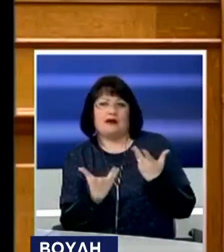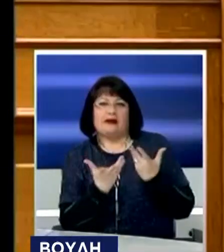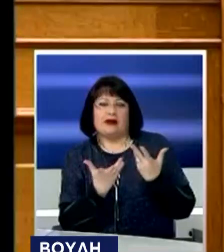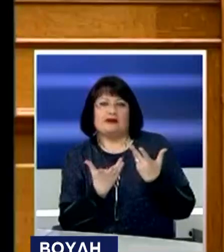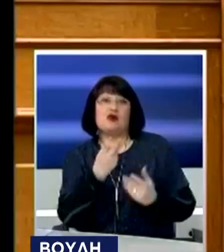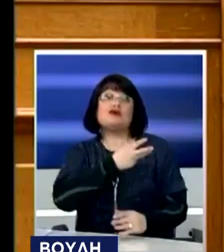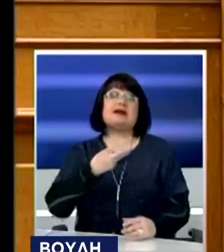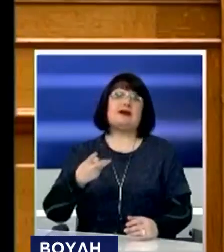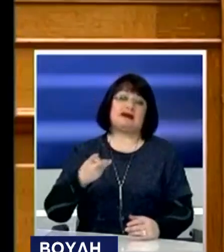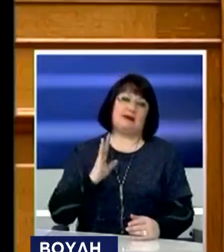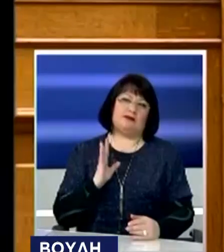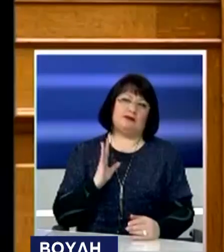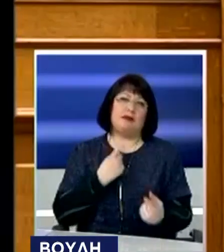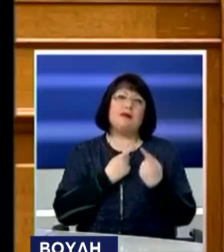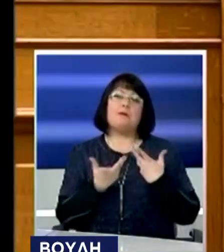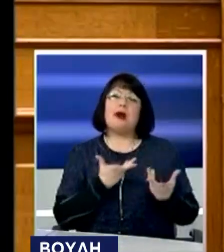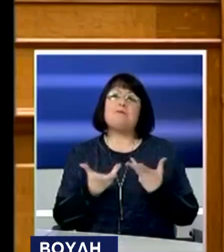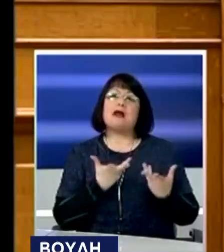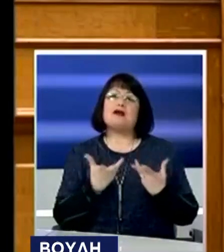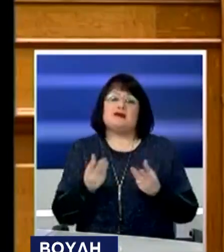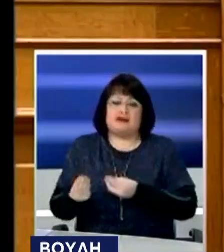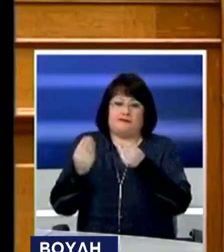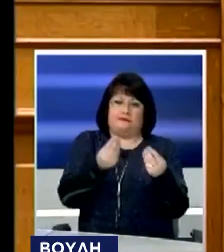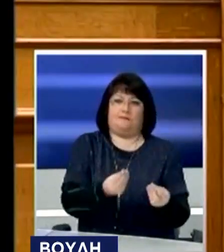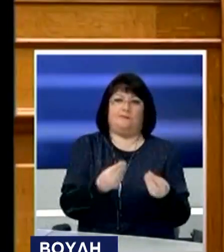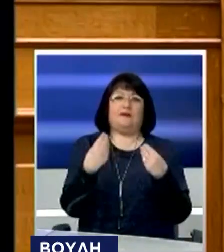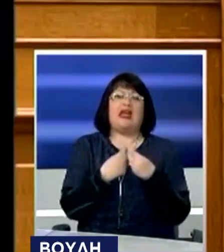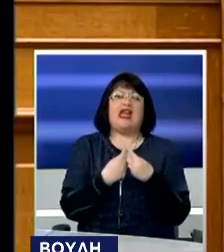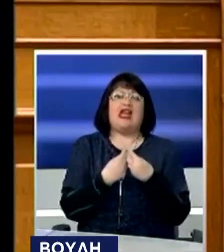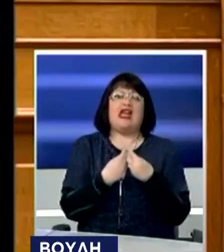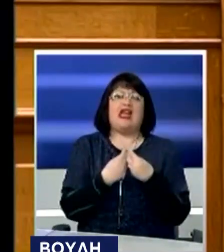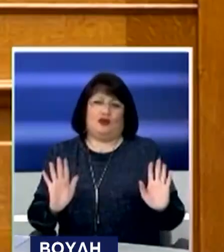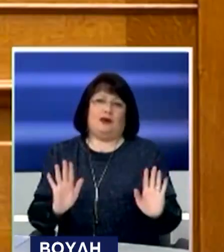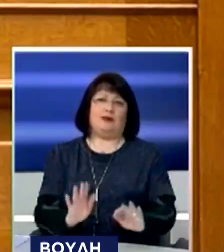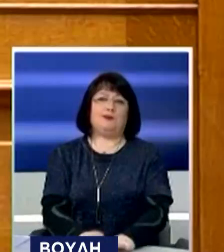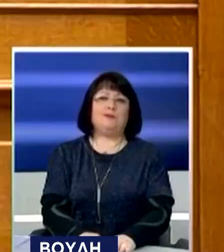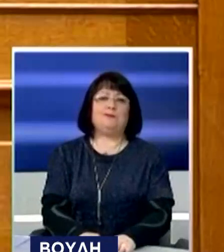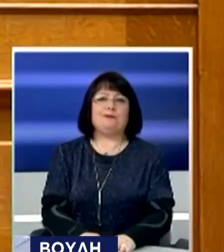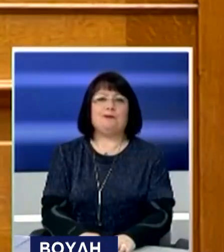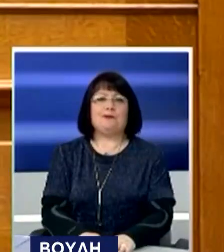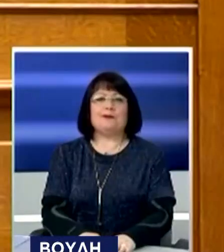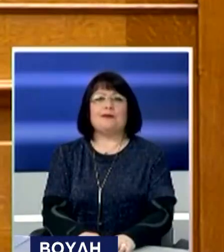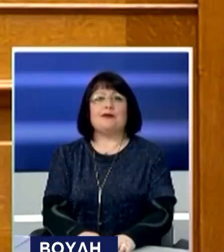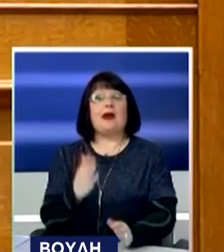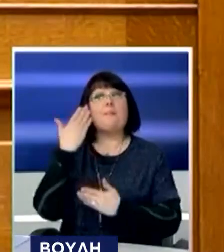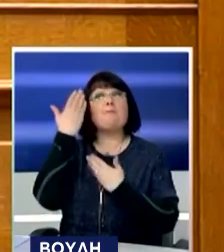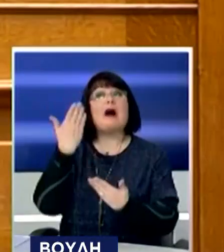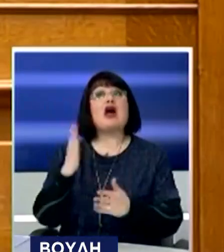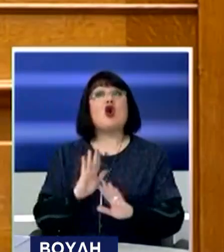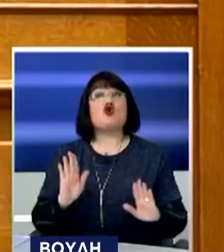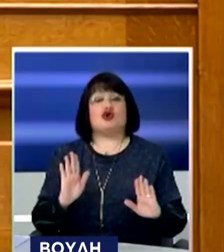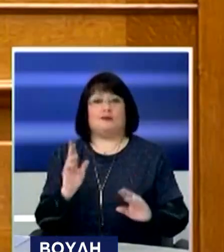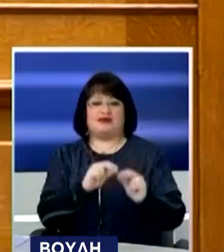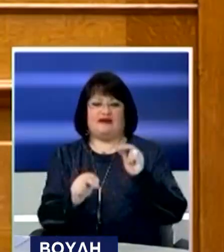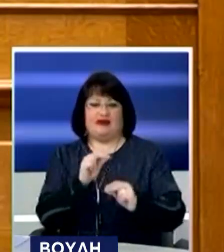απλά την είχατε διαπραγματευτεί, ουσιαστικά την είχατε θέσει σε εφαρμογή. Ψηφίζουμε λοιπόν σήμερα παρόν